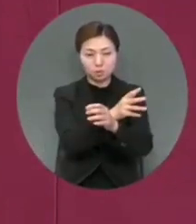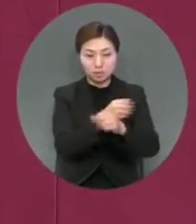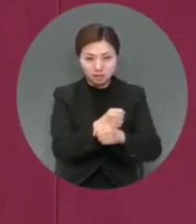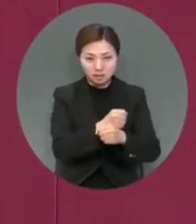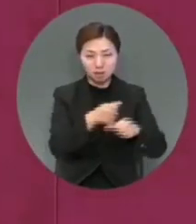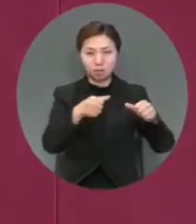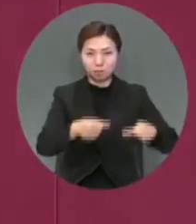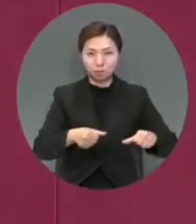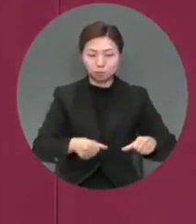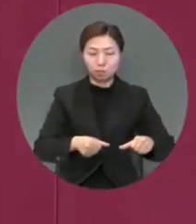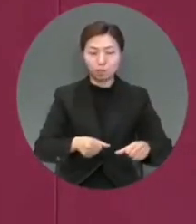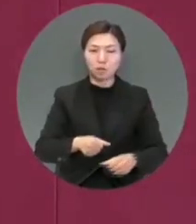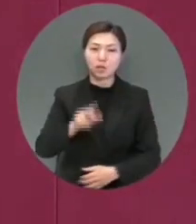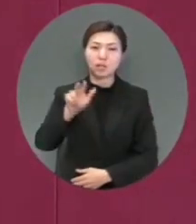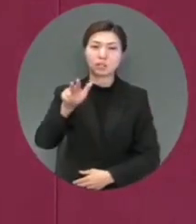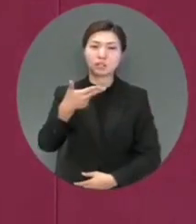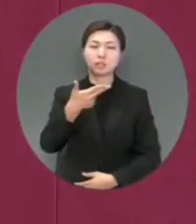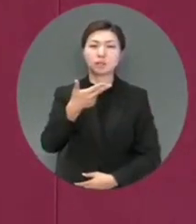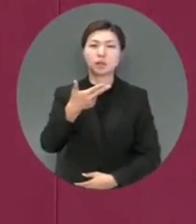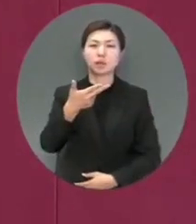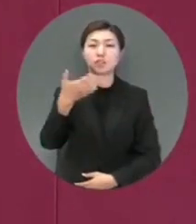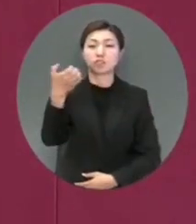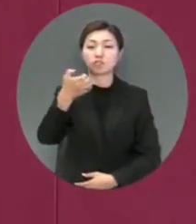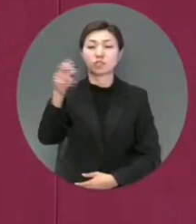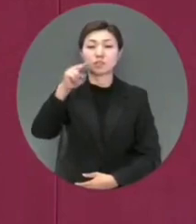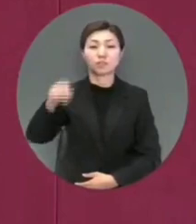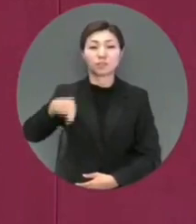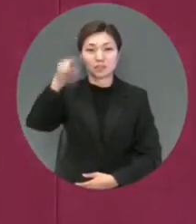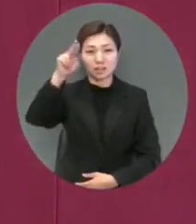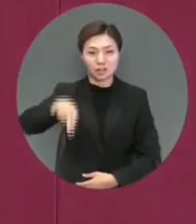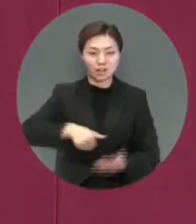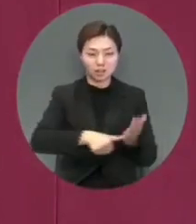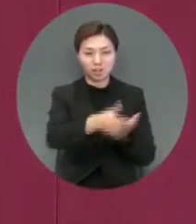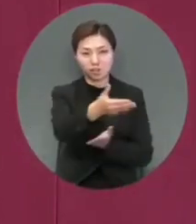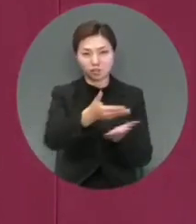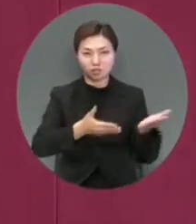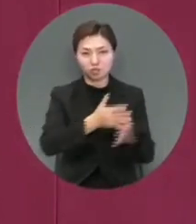107조 원의 수출과 수주가 이루어졌습니다.